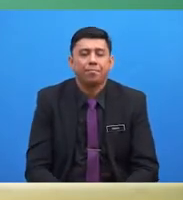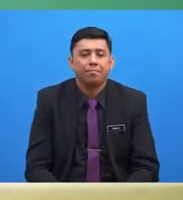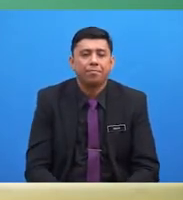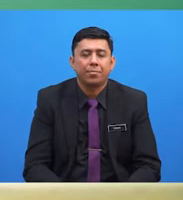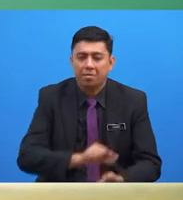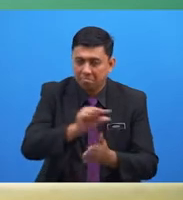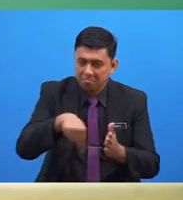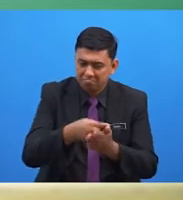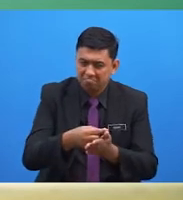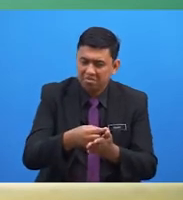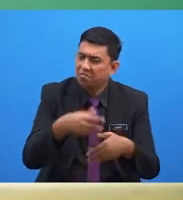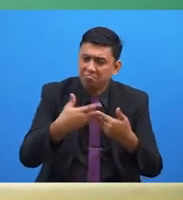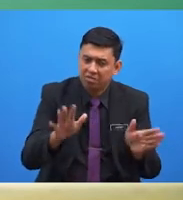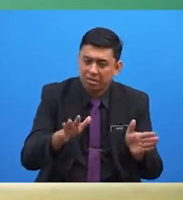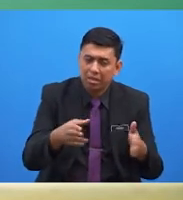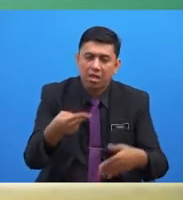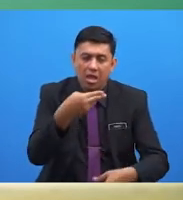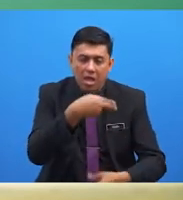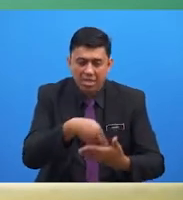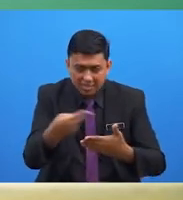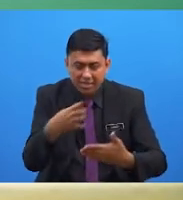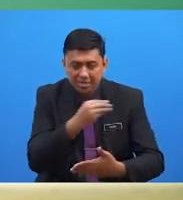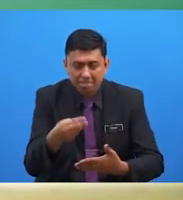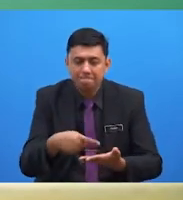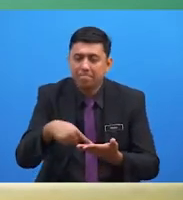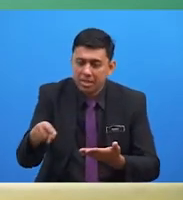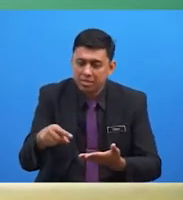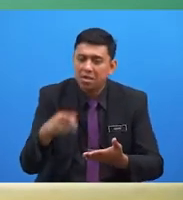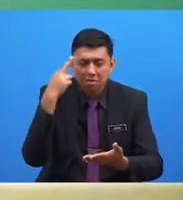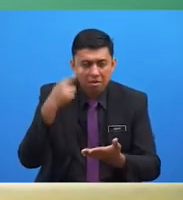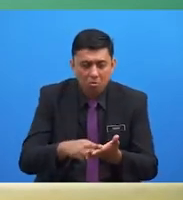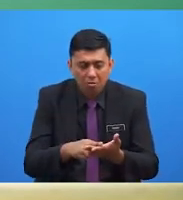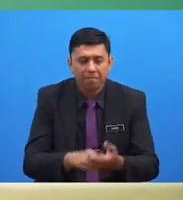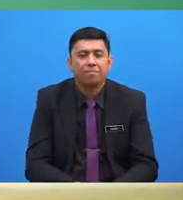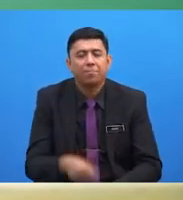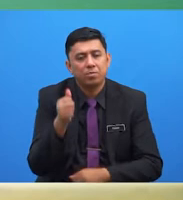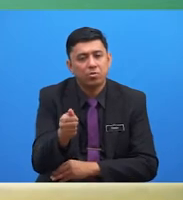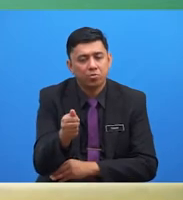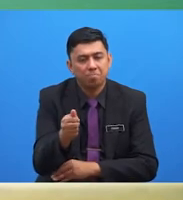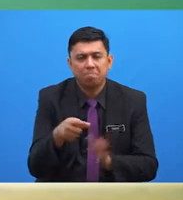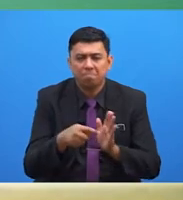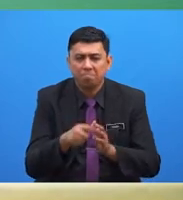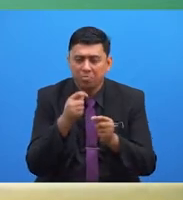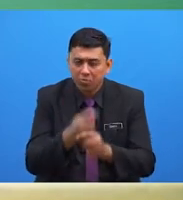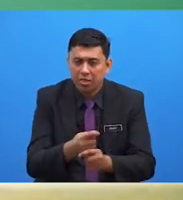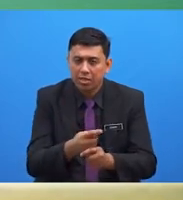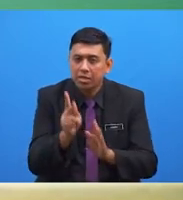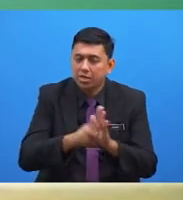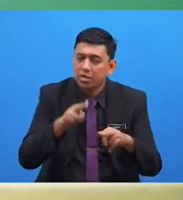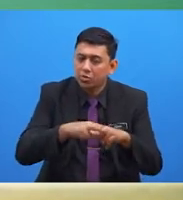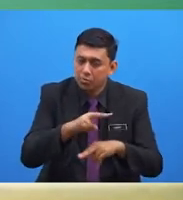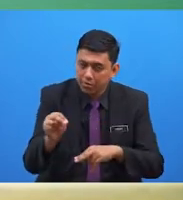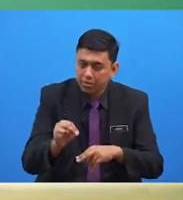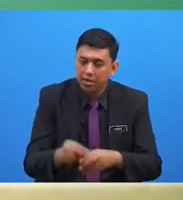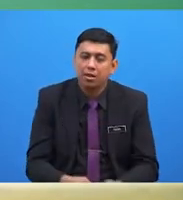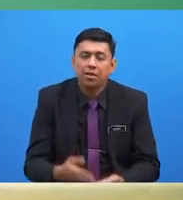Setelah segala butiran hasil dan belanja yang berkaitan dengan perkongsi direkodkan, anda perlu menentukan kedudukan